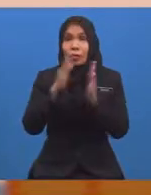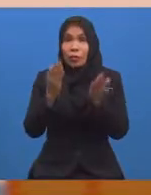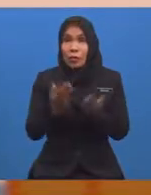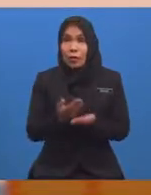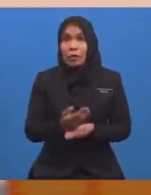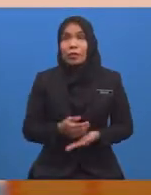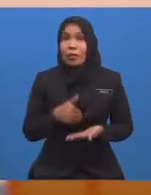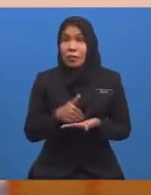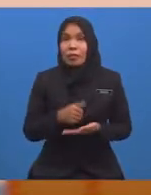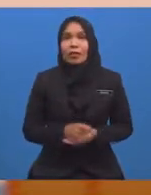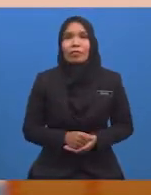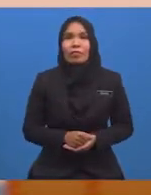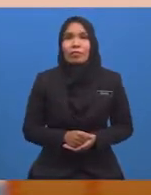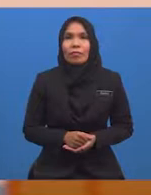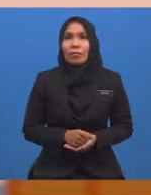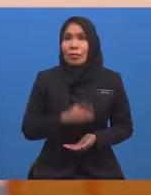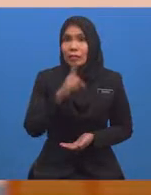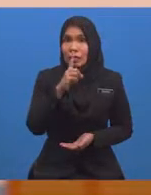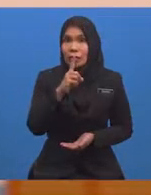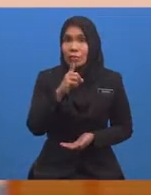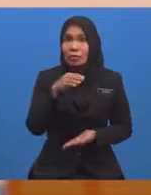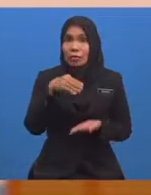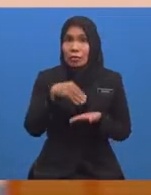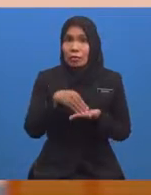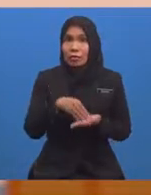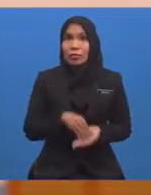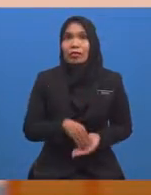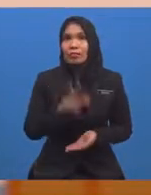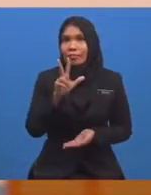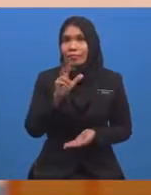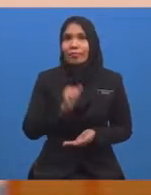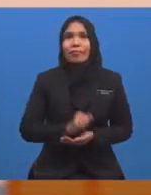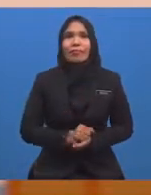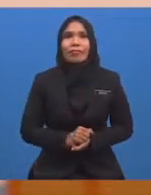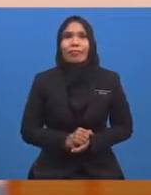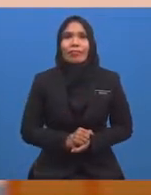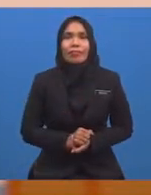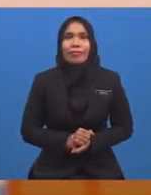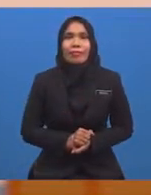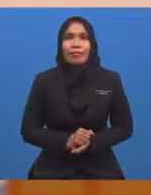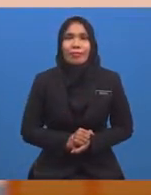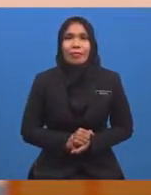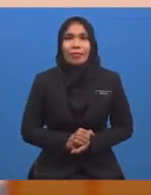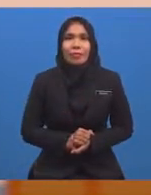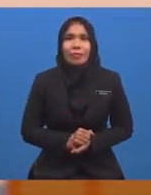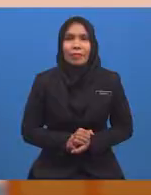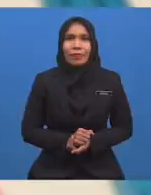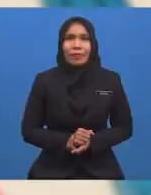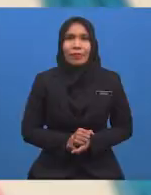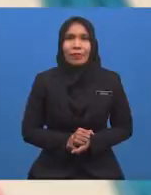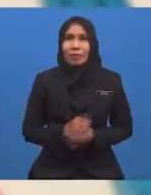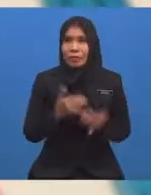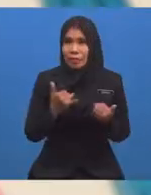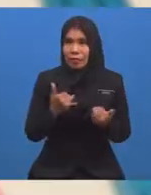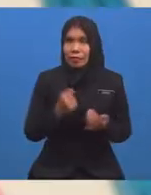Hai cego harap murid-murid dapat menjawab soal Arini dengan betul